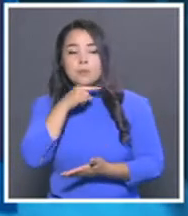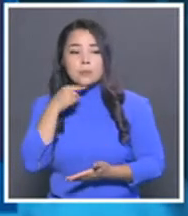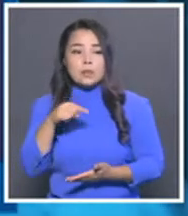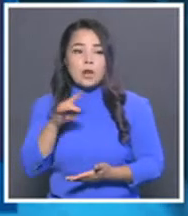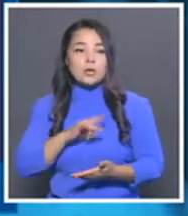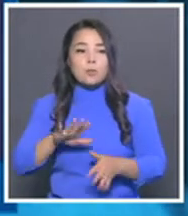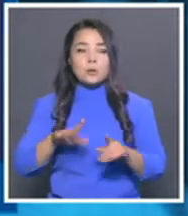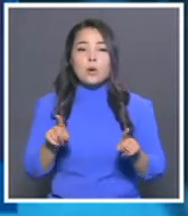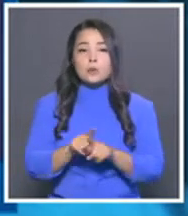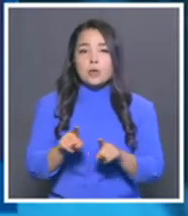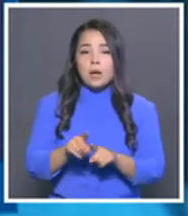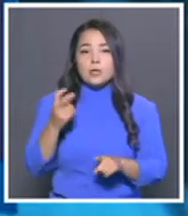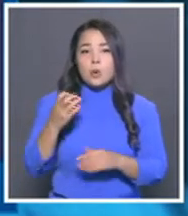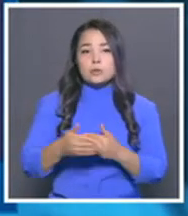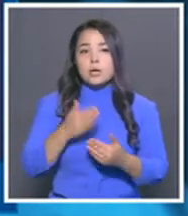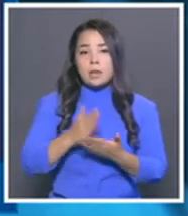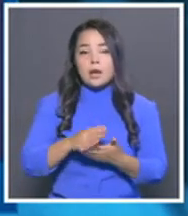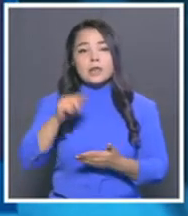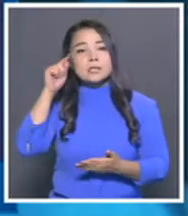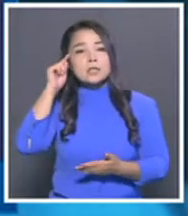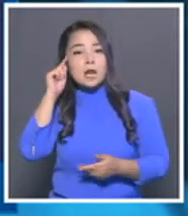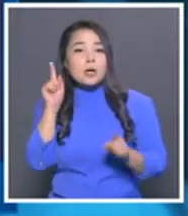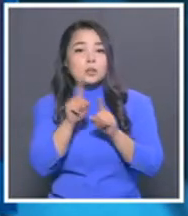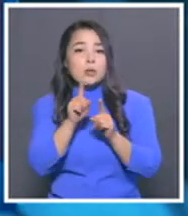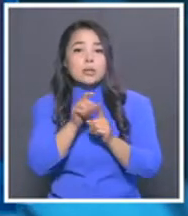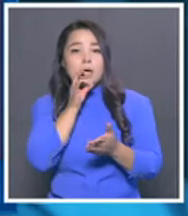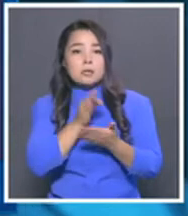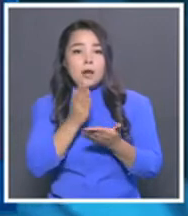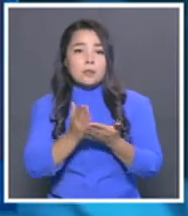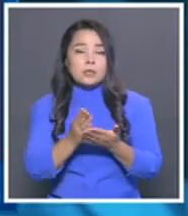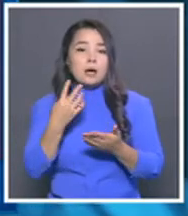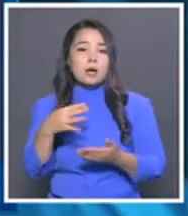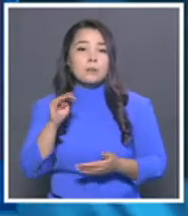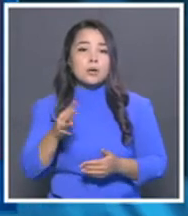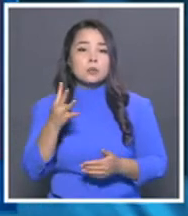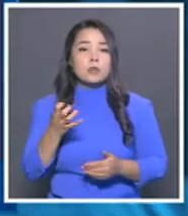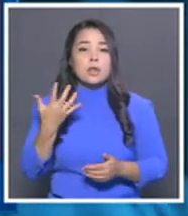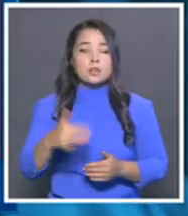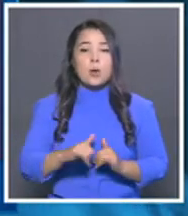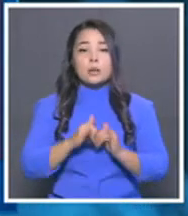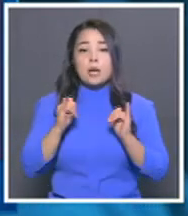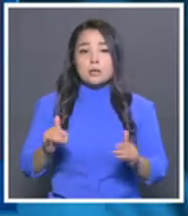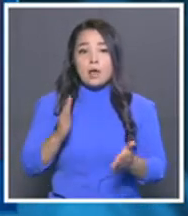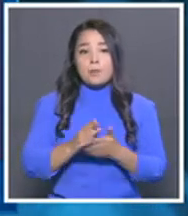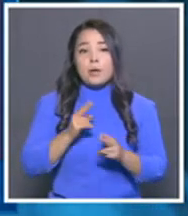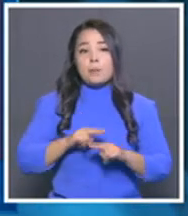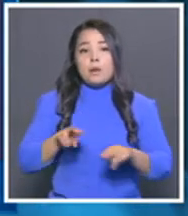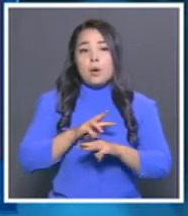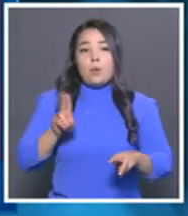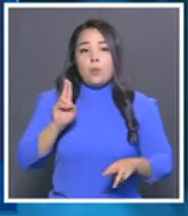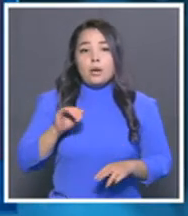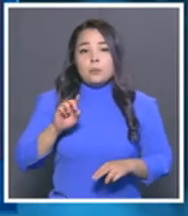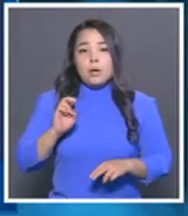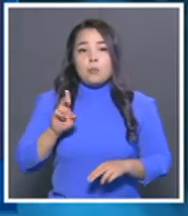қайтыс болғандар 200-ге жетіп отыр. Ал Қырғызстанда ресми мәлімет бойынша жұқтырғандар 40450-ден енді асса да, премьер-министрі